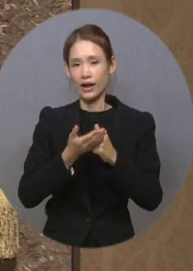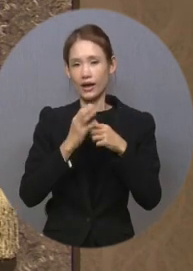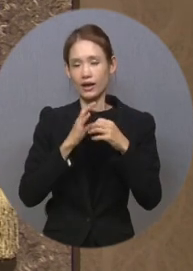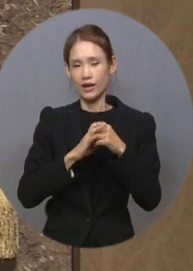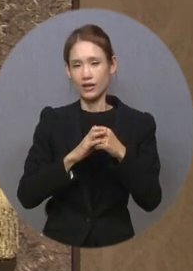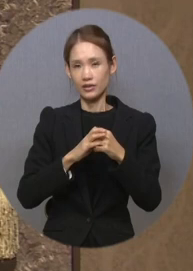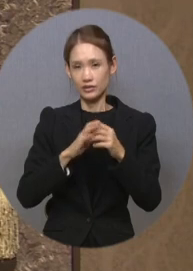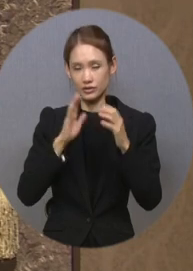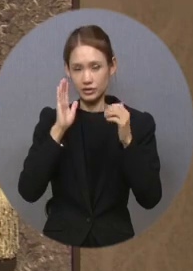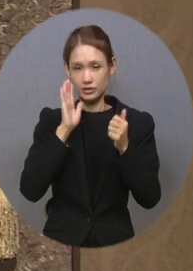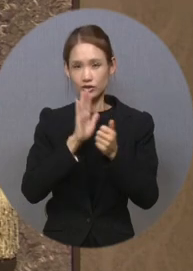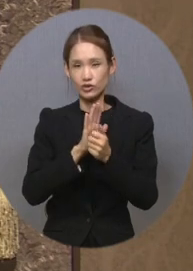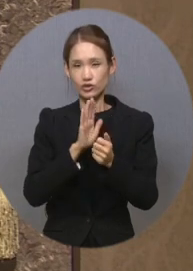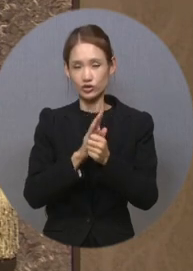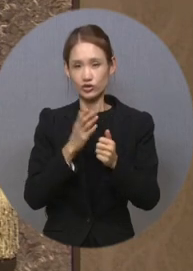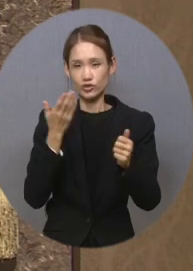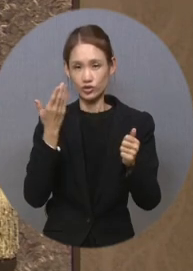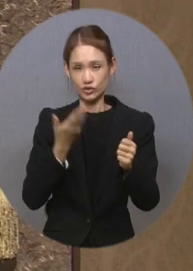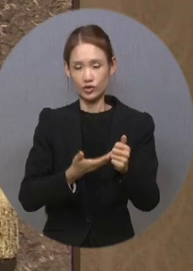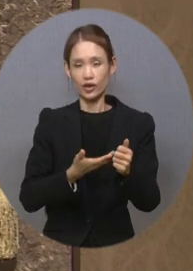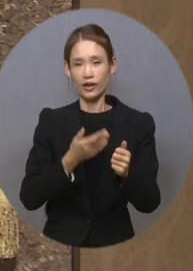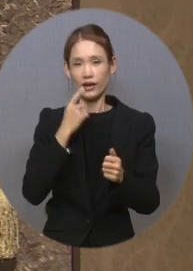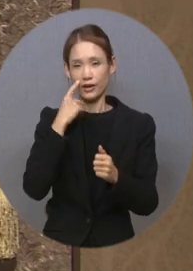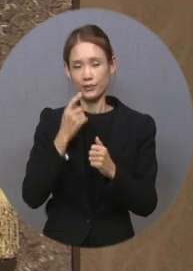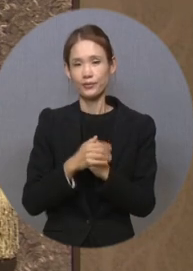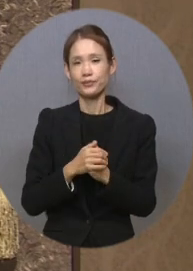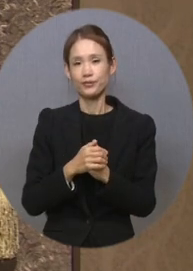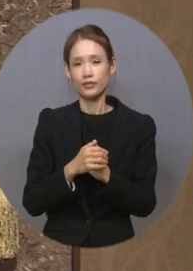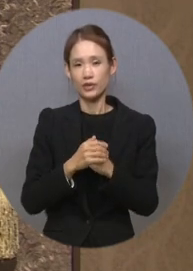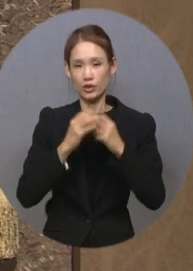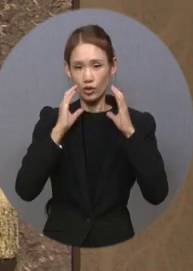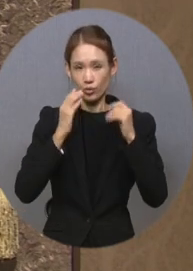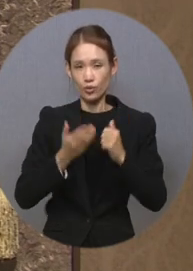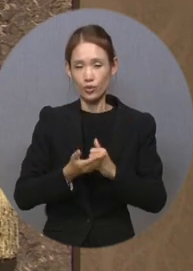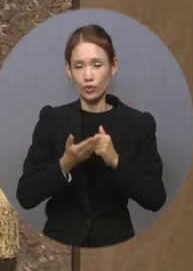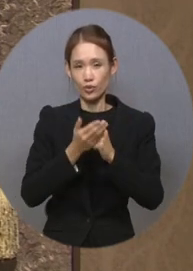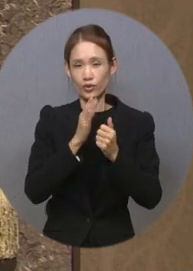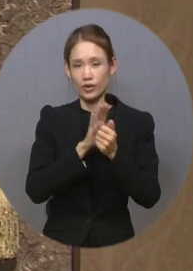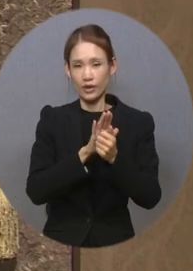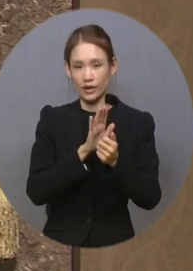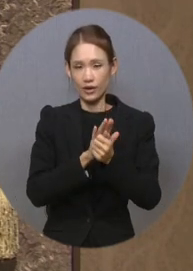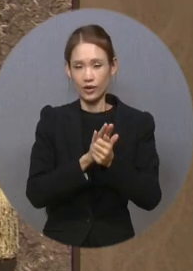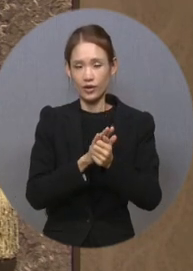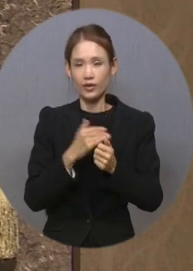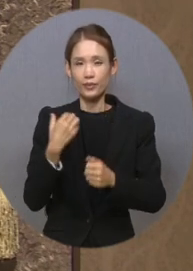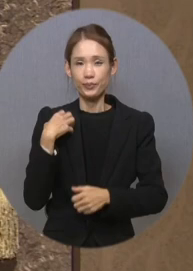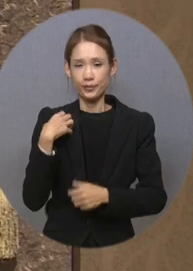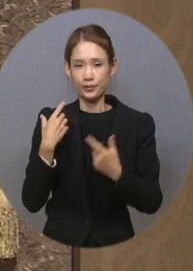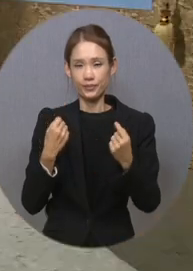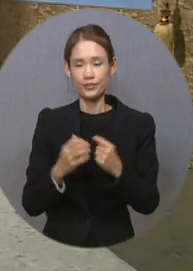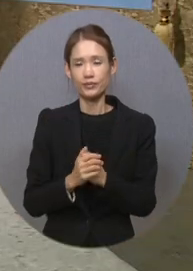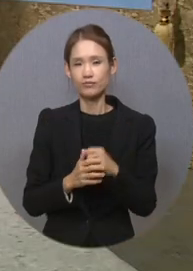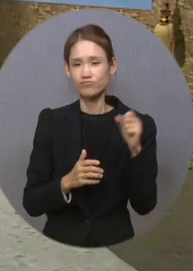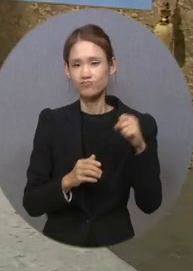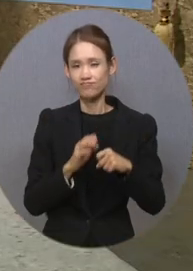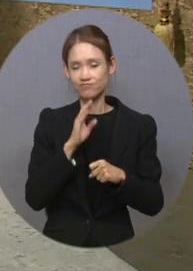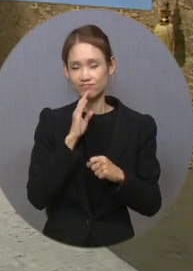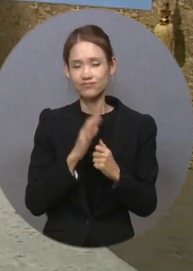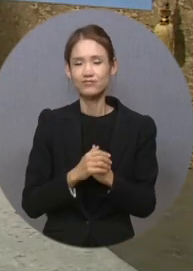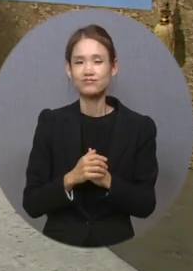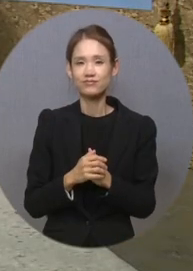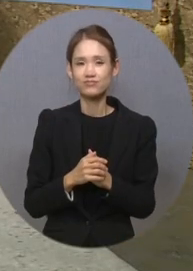이렇게 그럼 지원해 드리자. 그래서 보육 헬퍼 하는 그런 것도 여수가 합니다. 아,